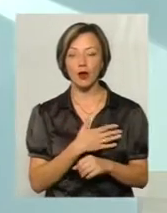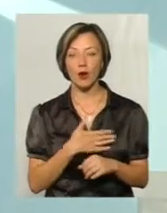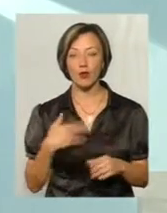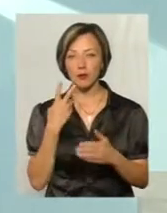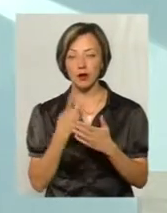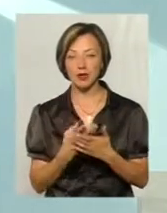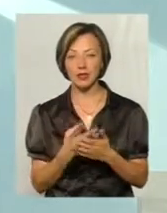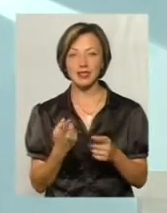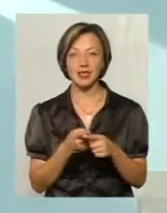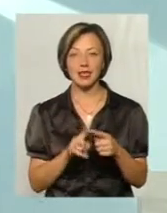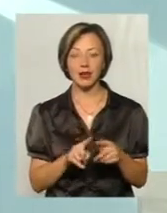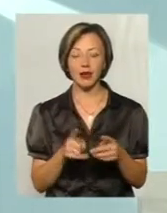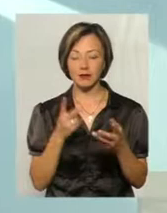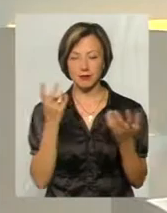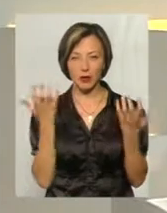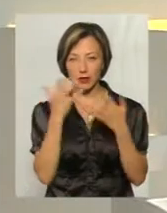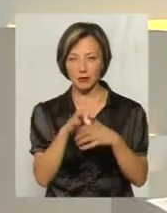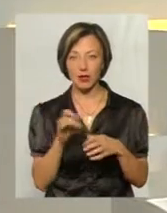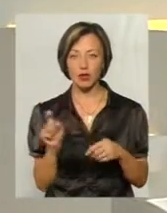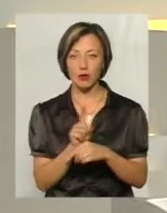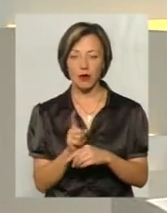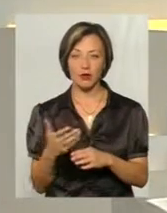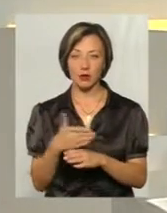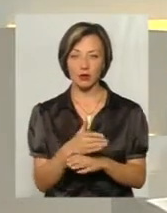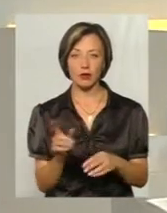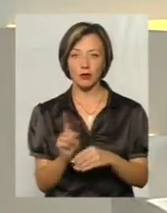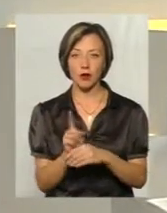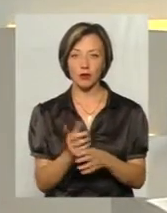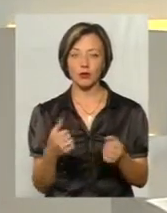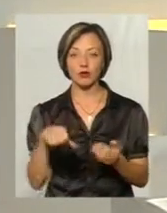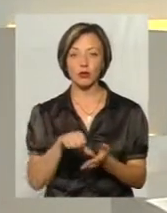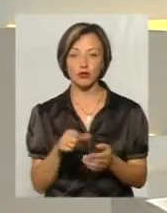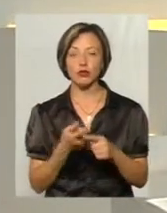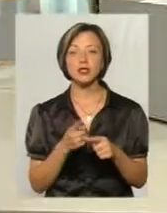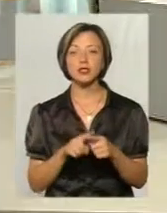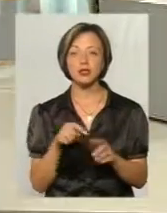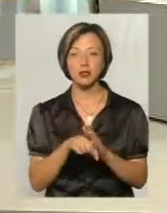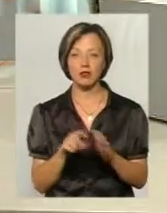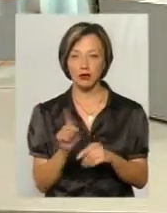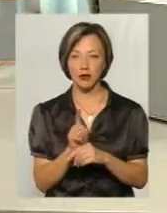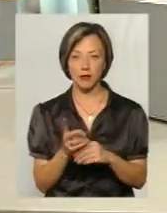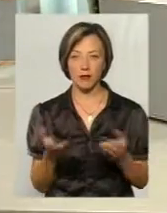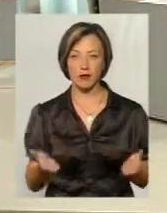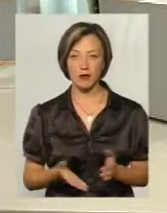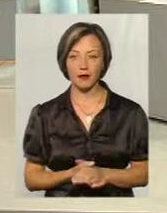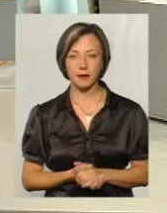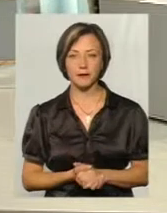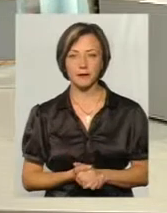бачити в себе? Бо ви сказали, дуже це все розмито. Хай нормально заходять і хай нормально беруть участь у торгах. То що ж вони роблять ненормально